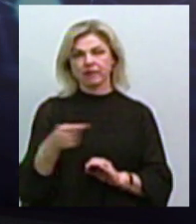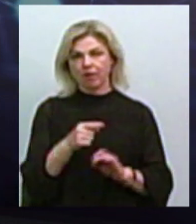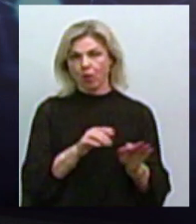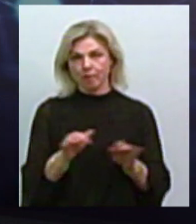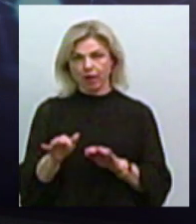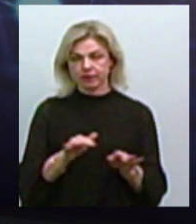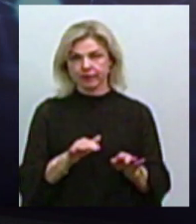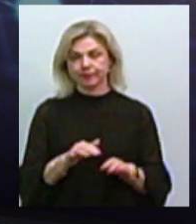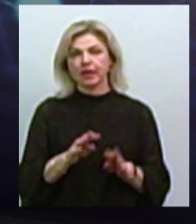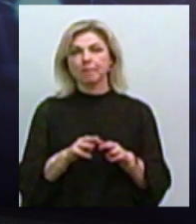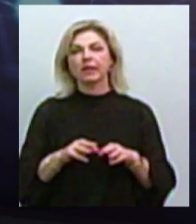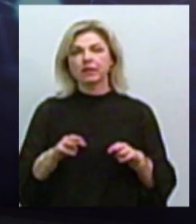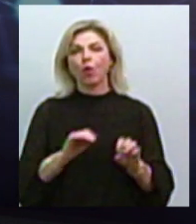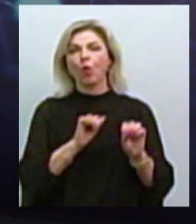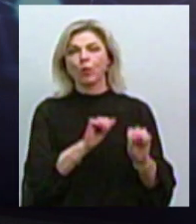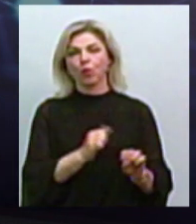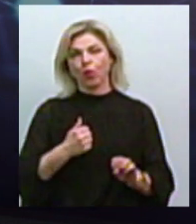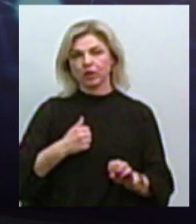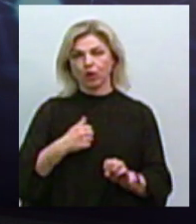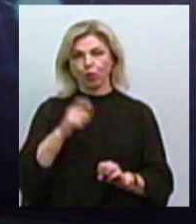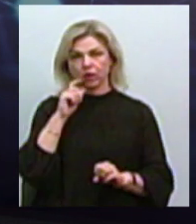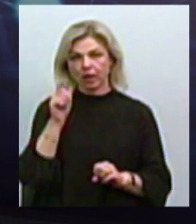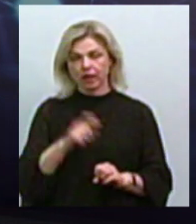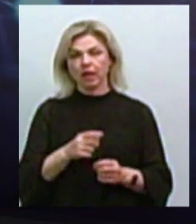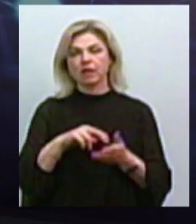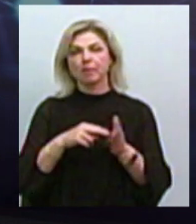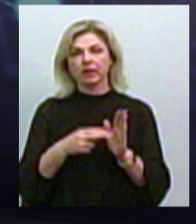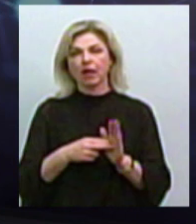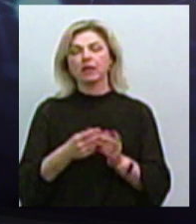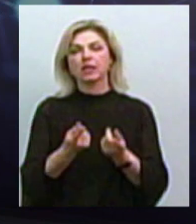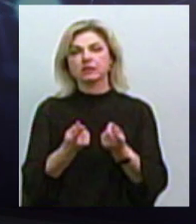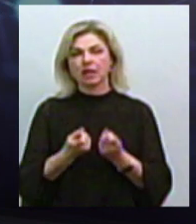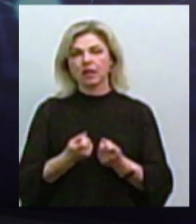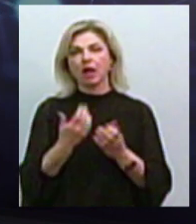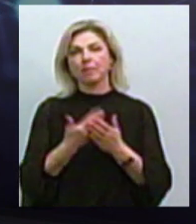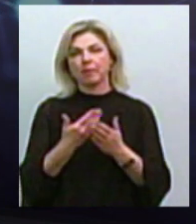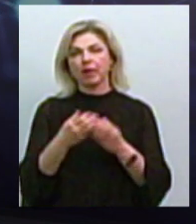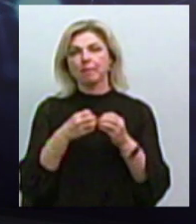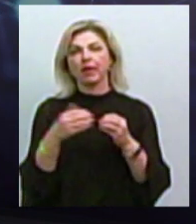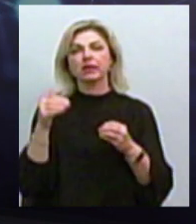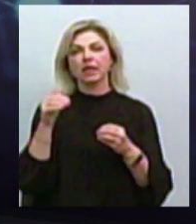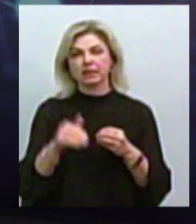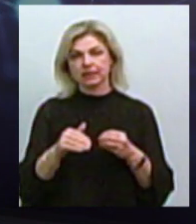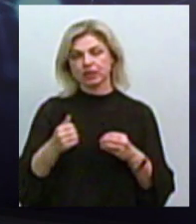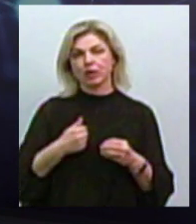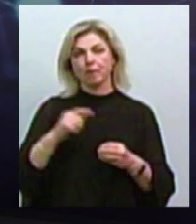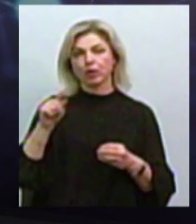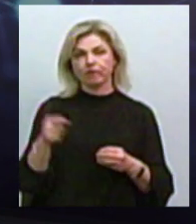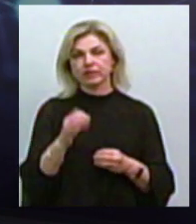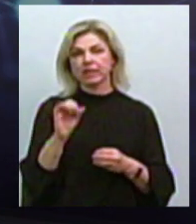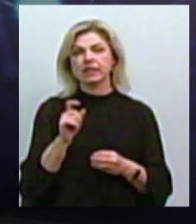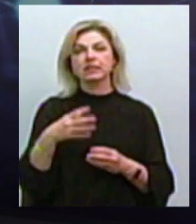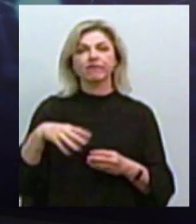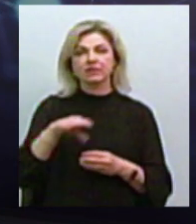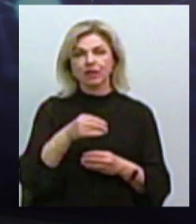кампанія. Міністерство оборони України планує залучити на строкову військову службу понад 15 тисяч призовників з усіх